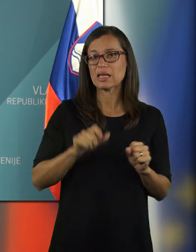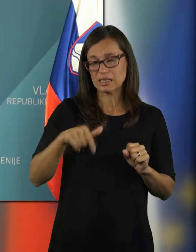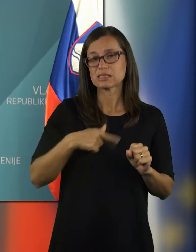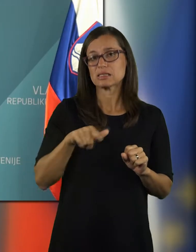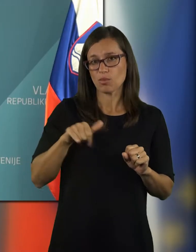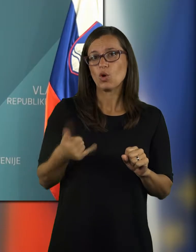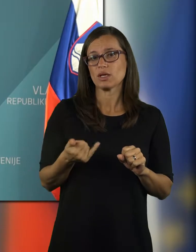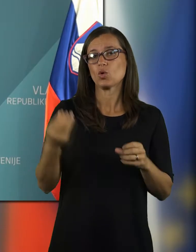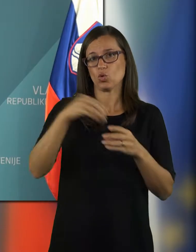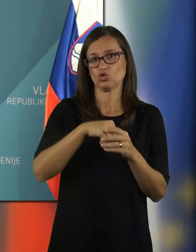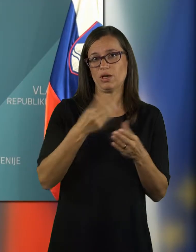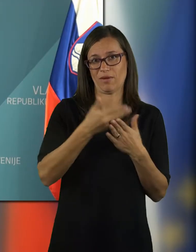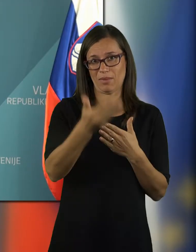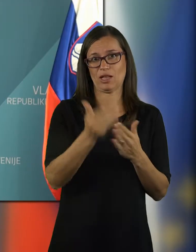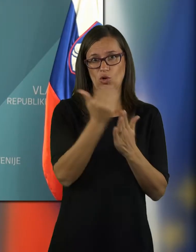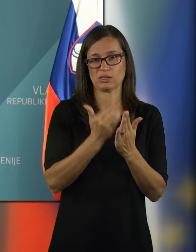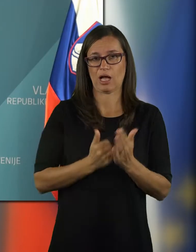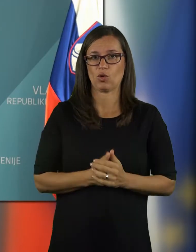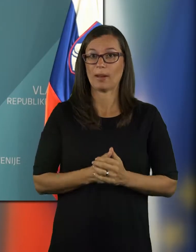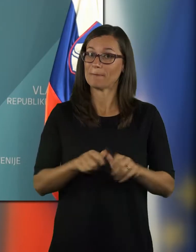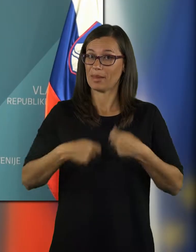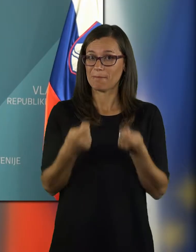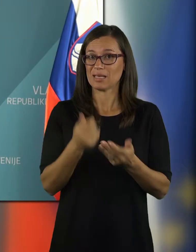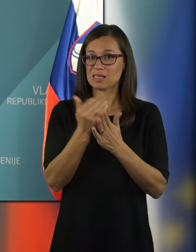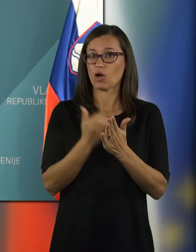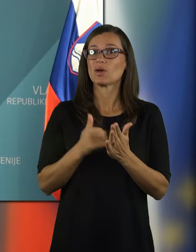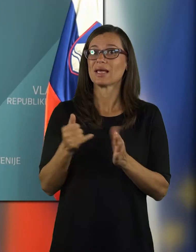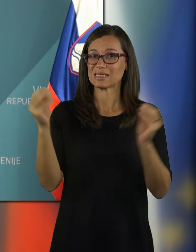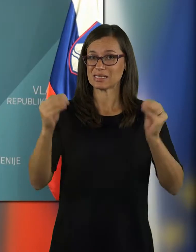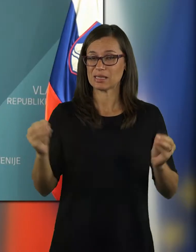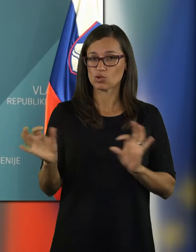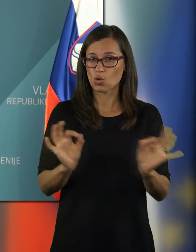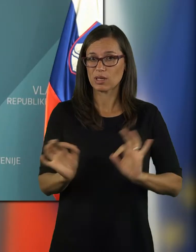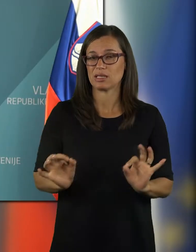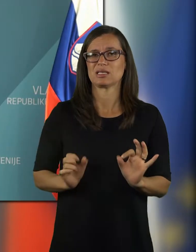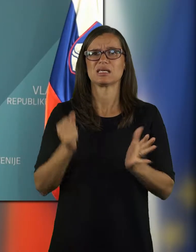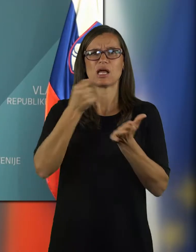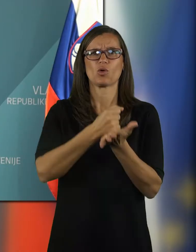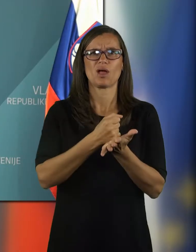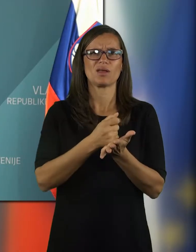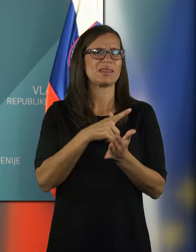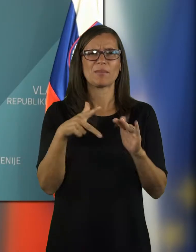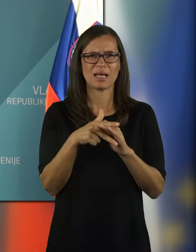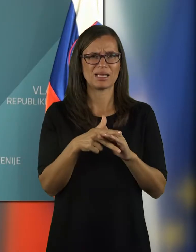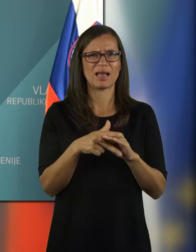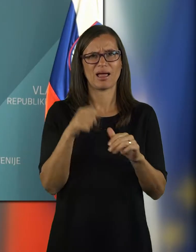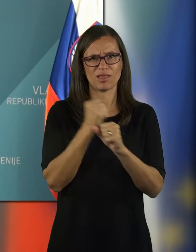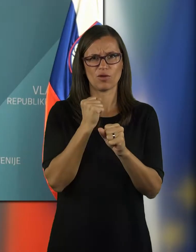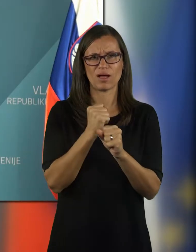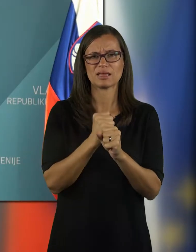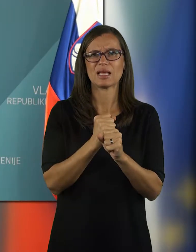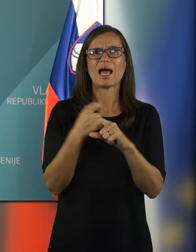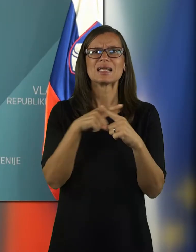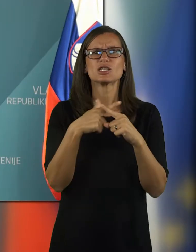vključili v predlog zakona. Namen zakona je sistemsko urediti zagotavljanje neprekinjenega delovanja